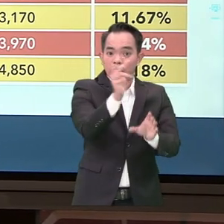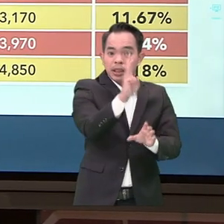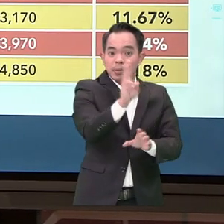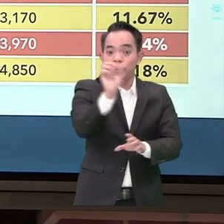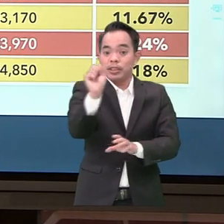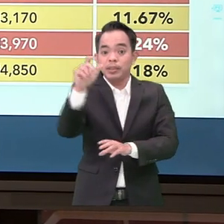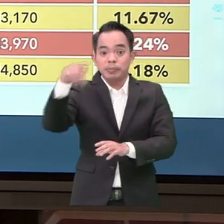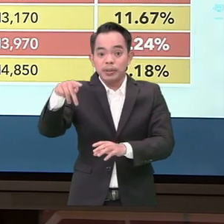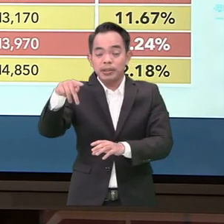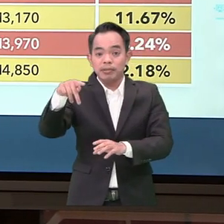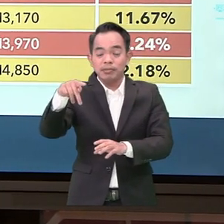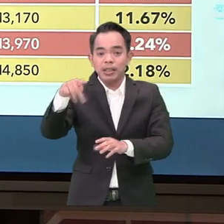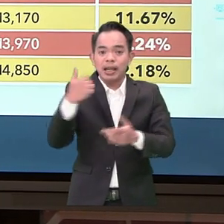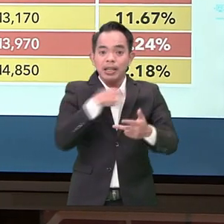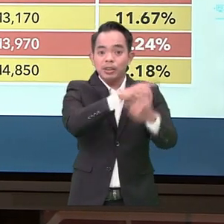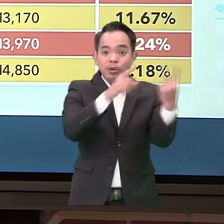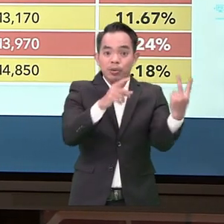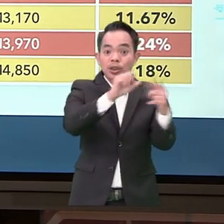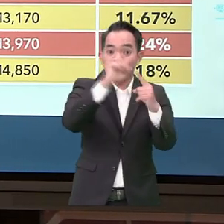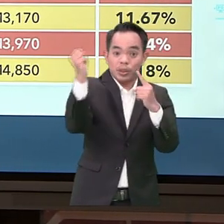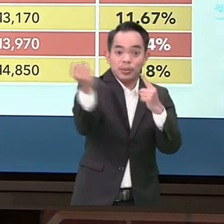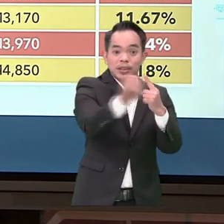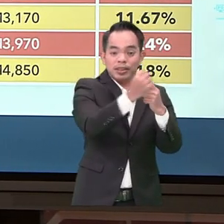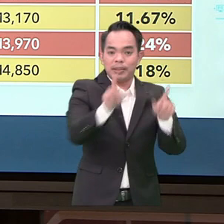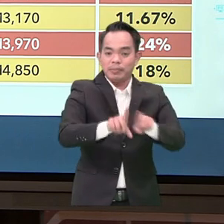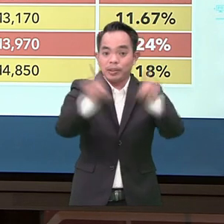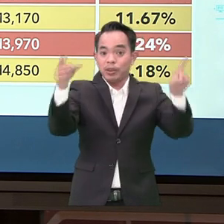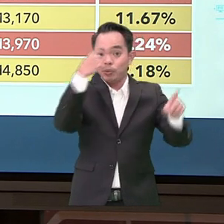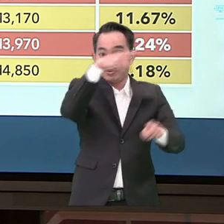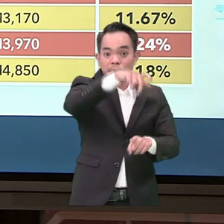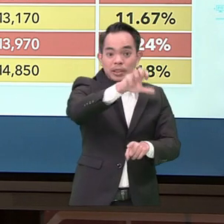ataupun perkisso ada dua sinario yang cukup berbasis